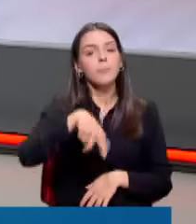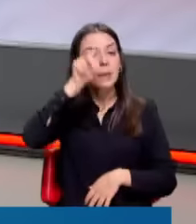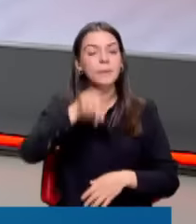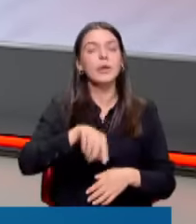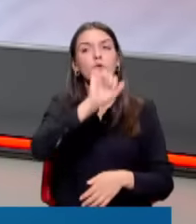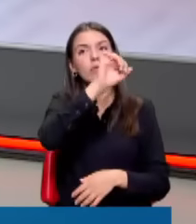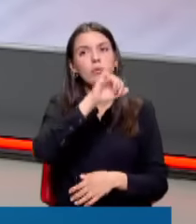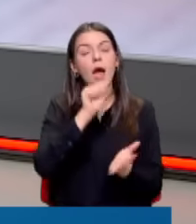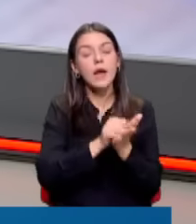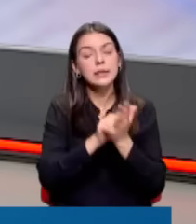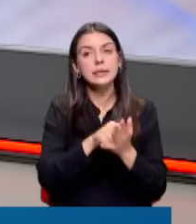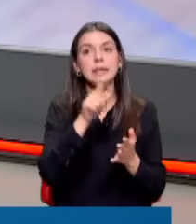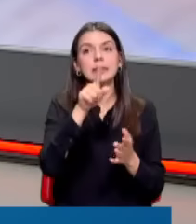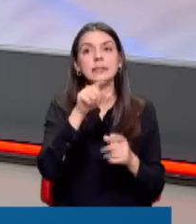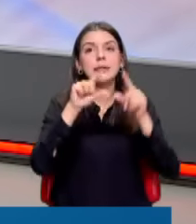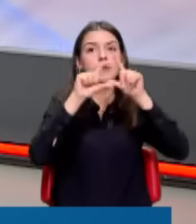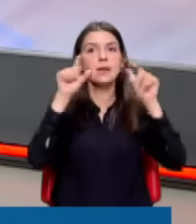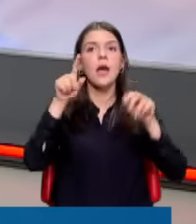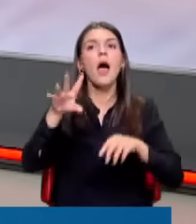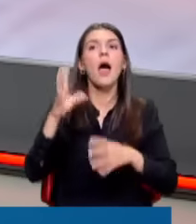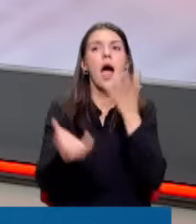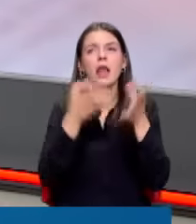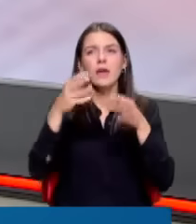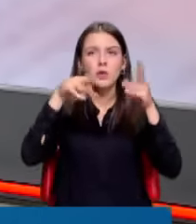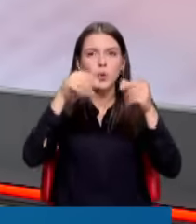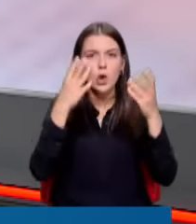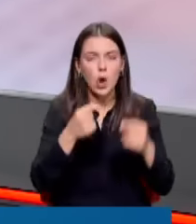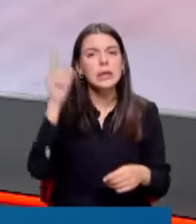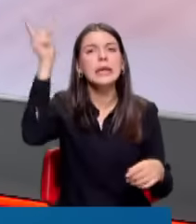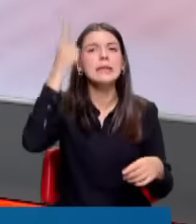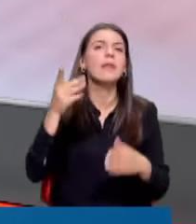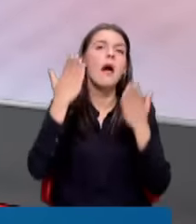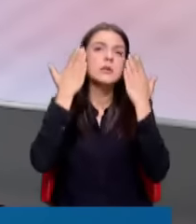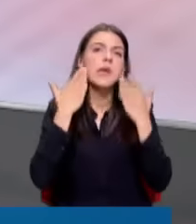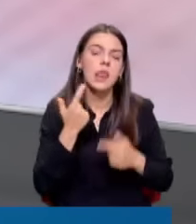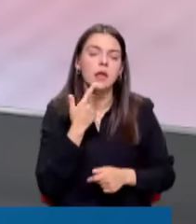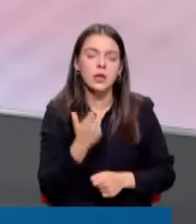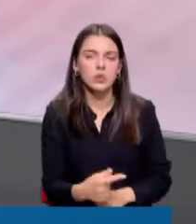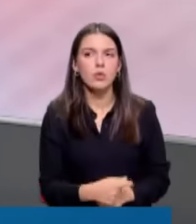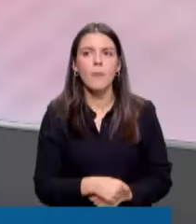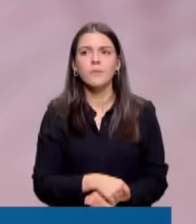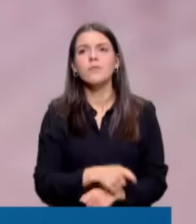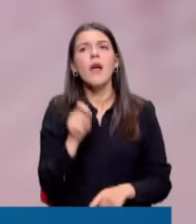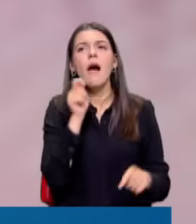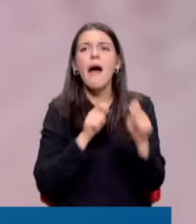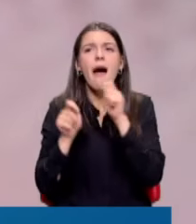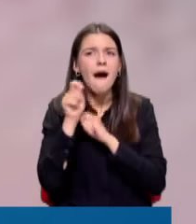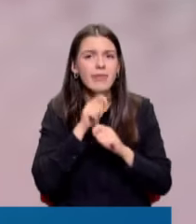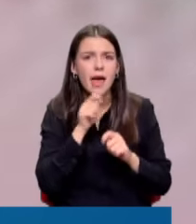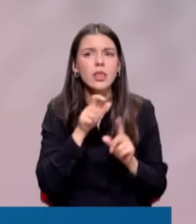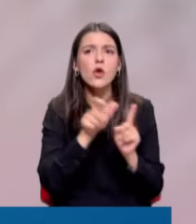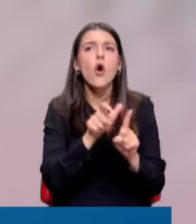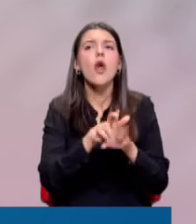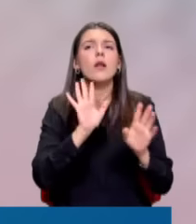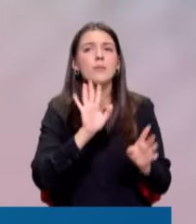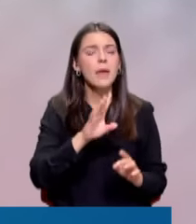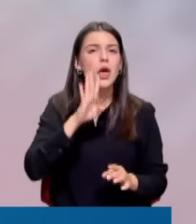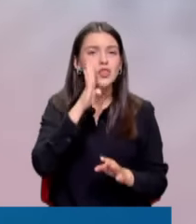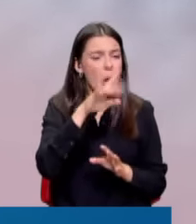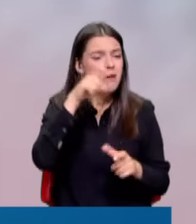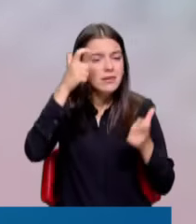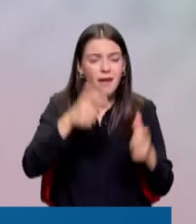gazetesinin manşeti "Alevler kül etti, iktidar seyretti" diyor. İhmaller ve alınmayan önlemler dört bir yanda